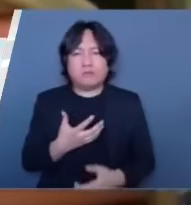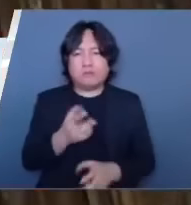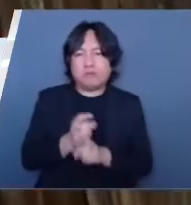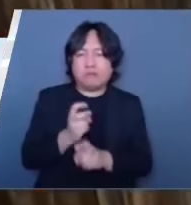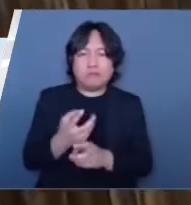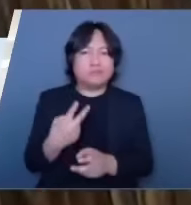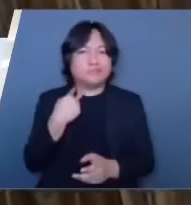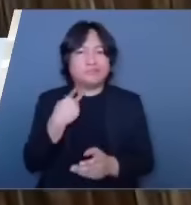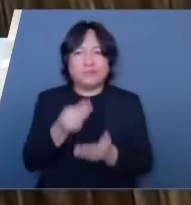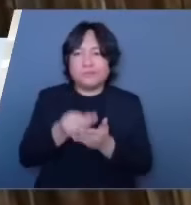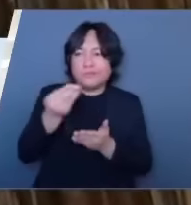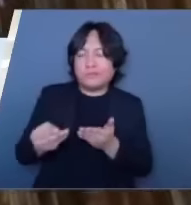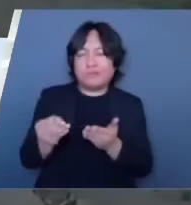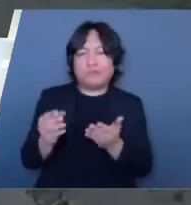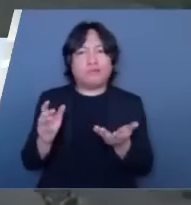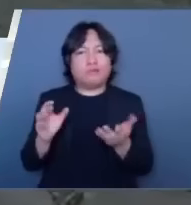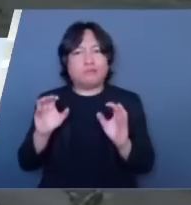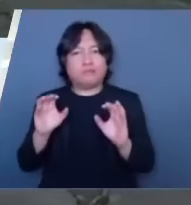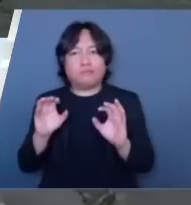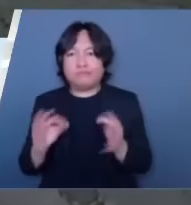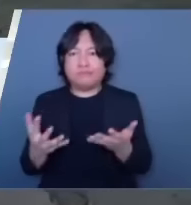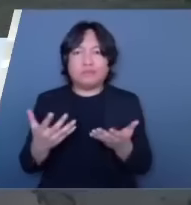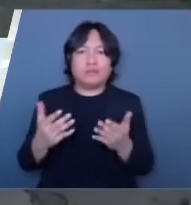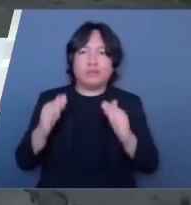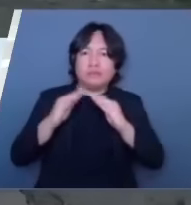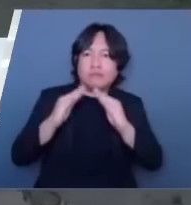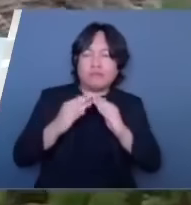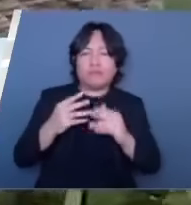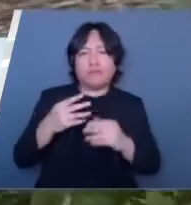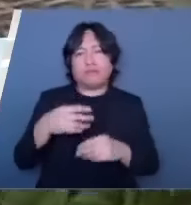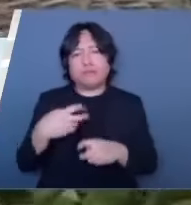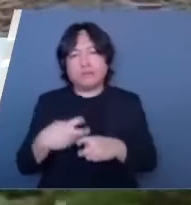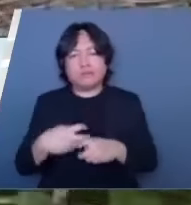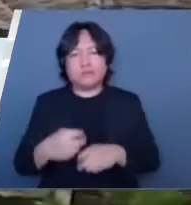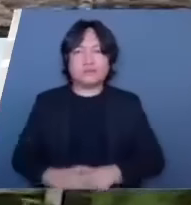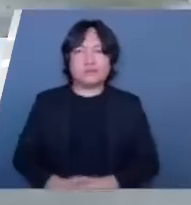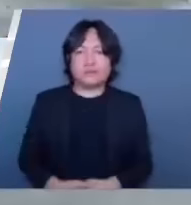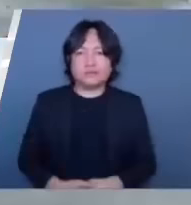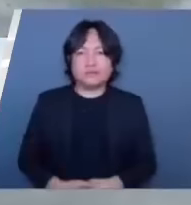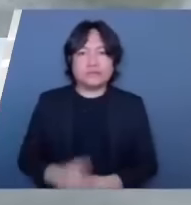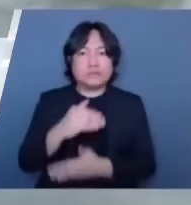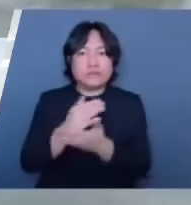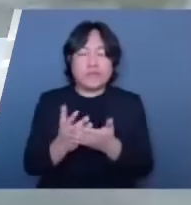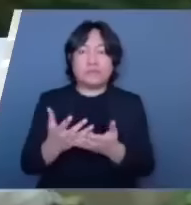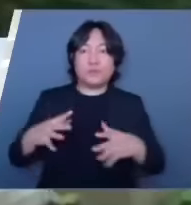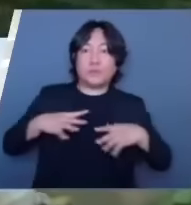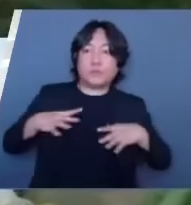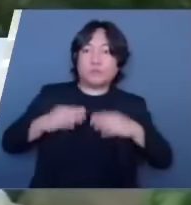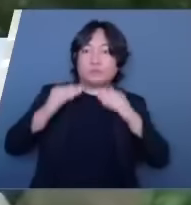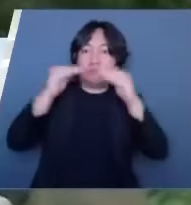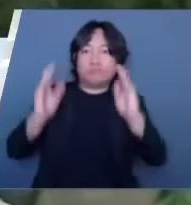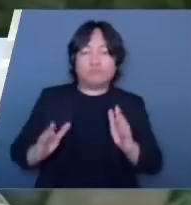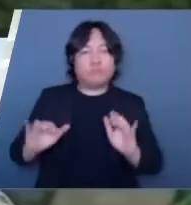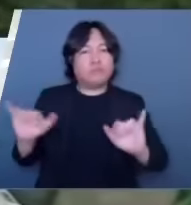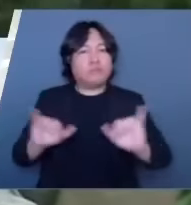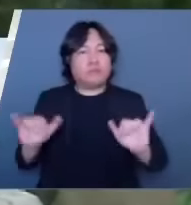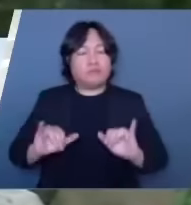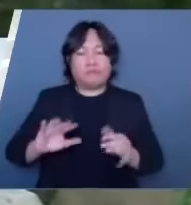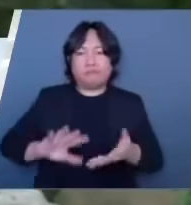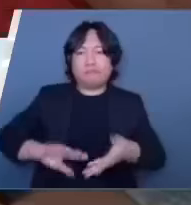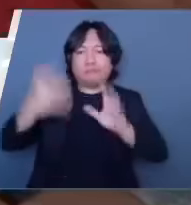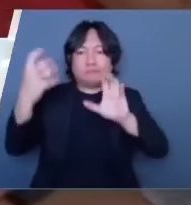hatip ng bubong niya yung bahay ko. Hindi rin nakaligtas sa gupit ng bagyo ang ilang resort. Humambalang din sa kalsadang ilang natumbang poste